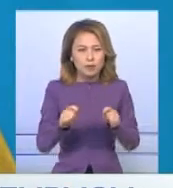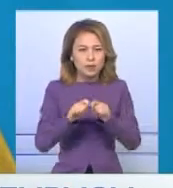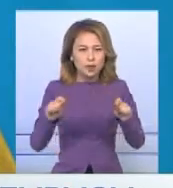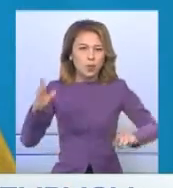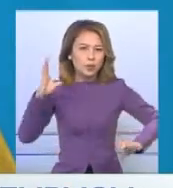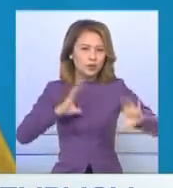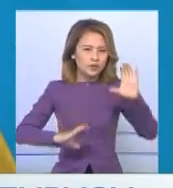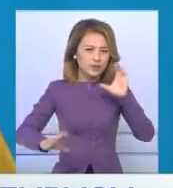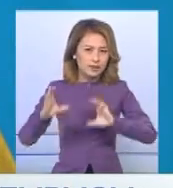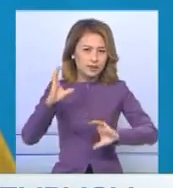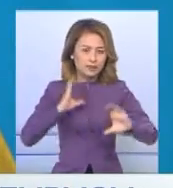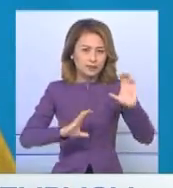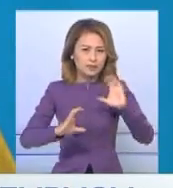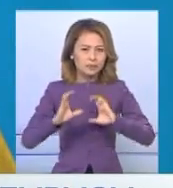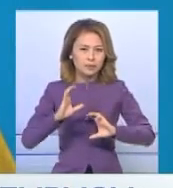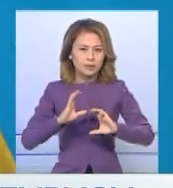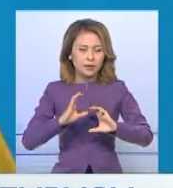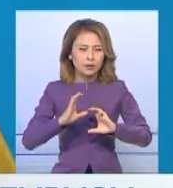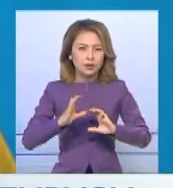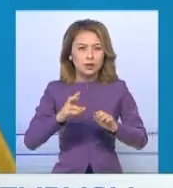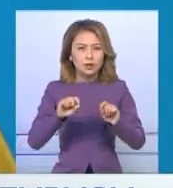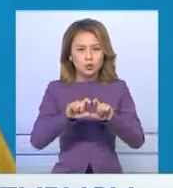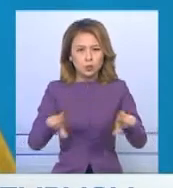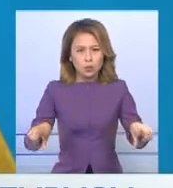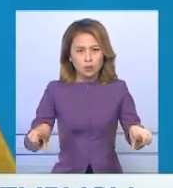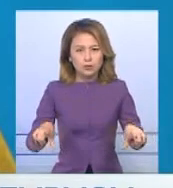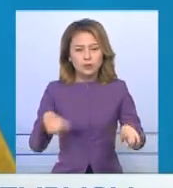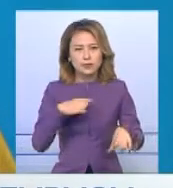университету и интеллектуальным школам,